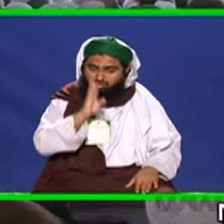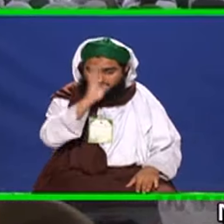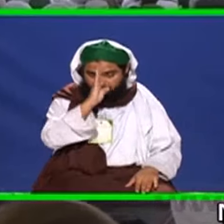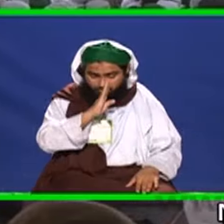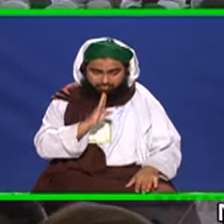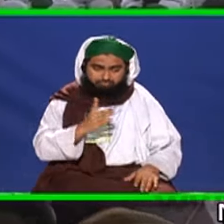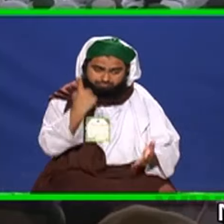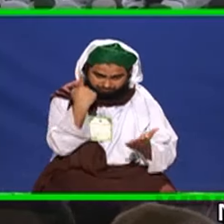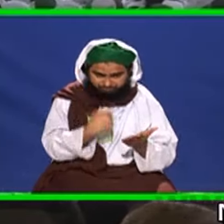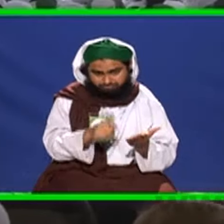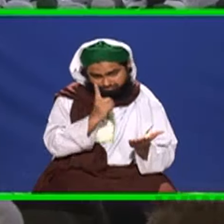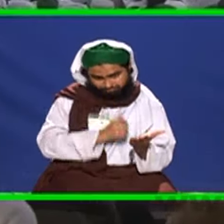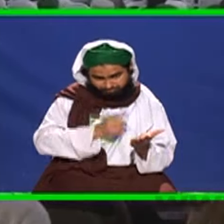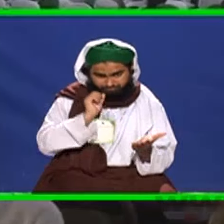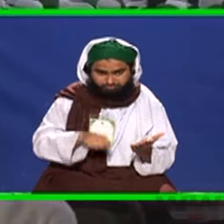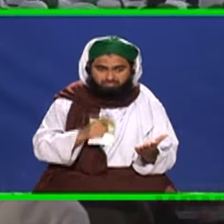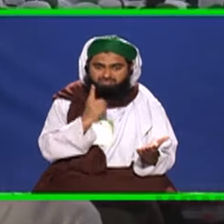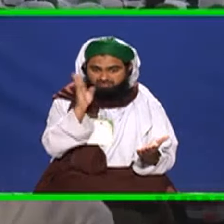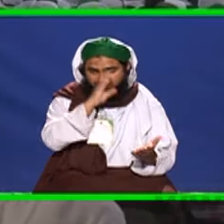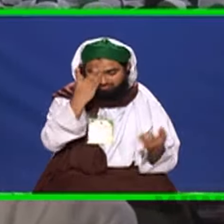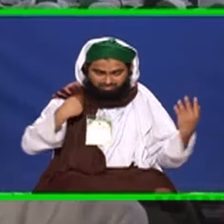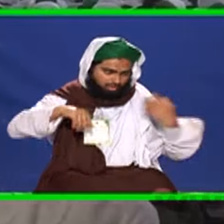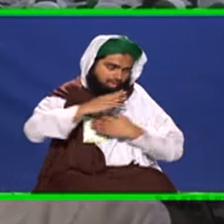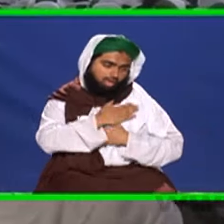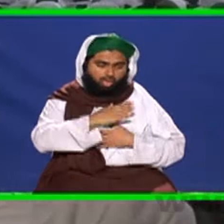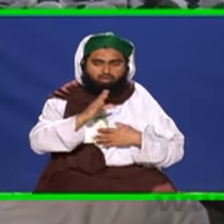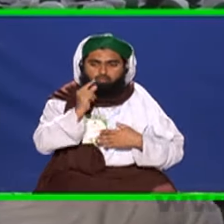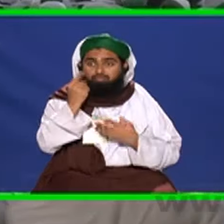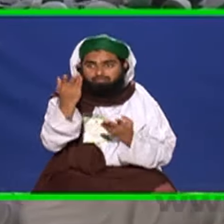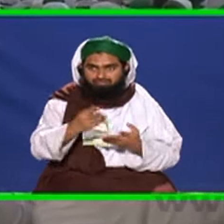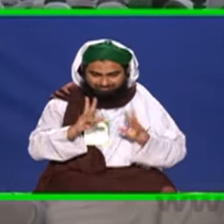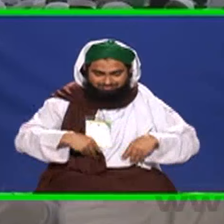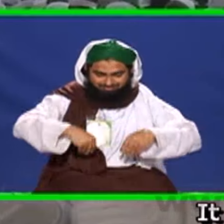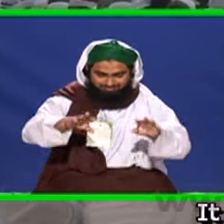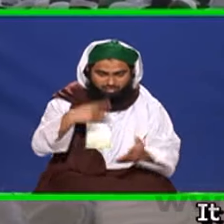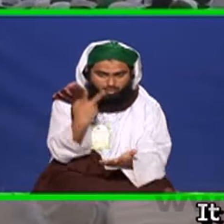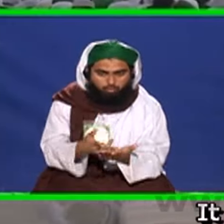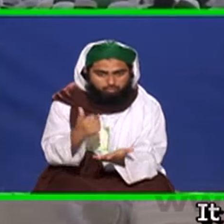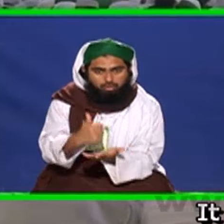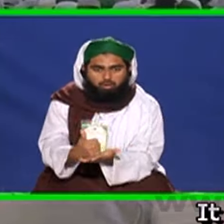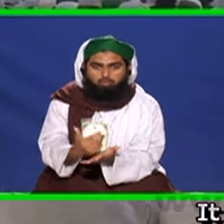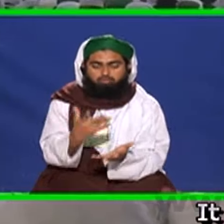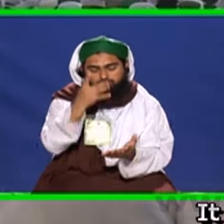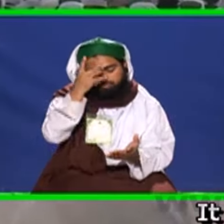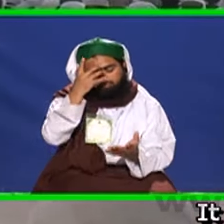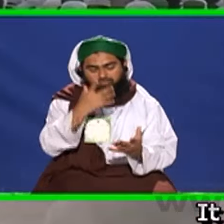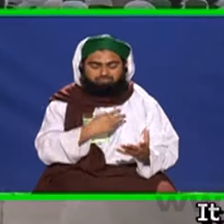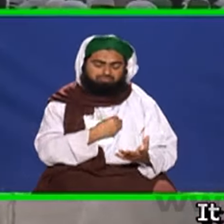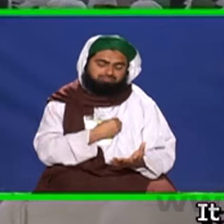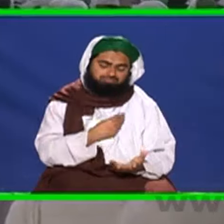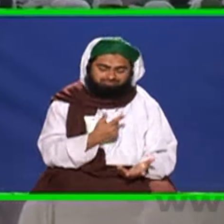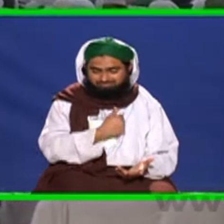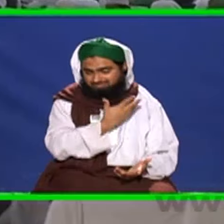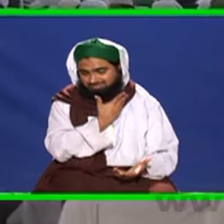سب بھی ثابت تو سب چادر اوڑیں گے تو کسی کو بچھانے کے لیے مسئلہ ہو جائے گا, بچھا کر مزہ نہیں آئے گا تو اس کو بٹھائے